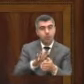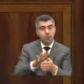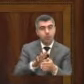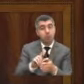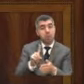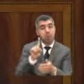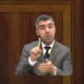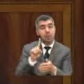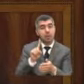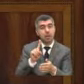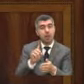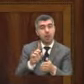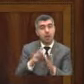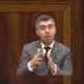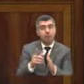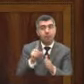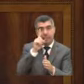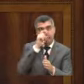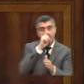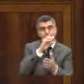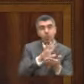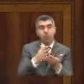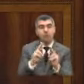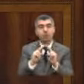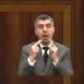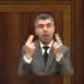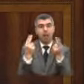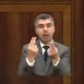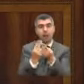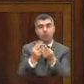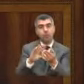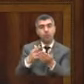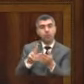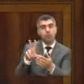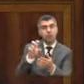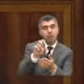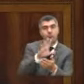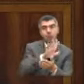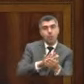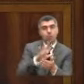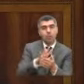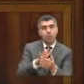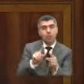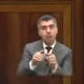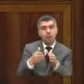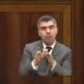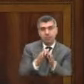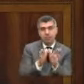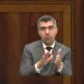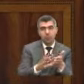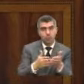عبر العالم اش وقع في هذه البلدان كلها المتقدمة اللي حاولت تحل تفتح شوية،